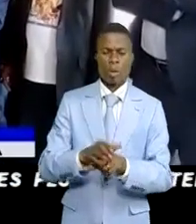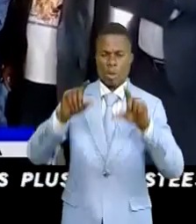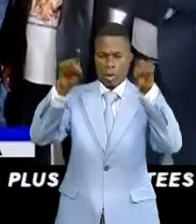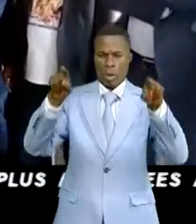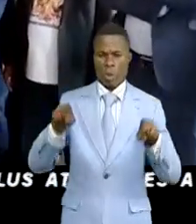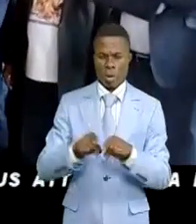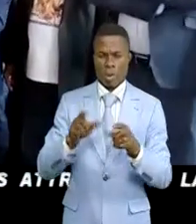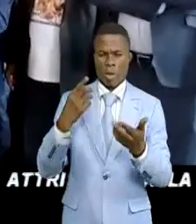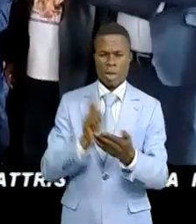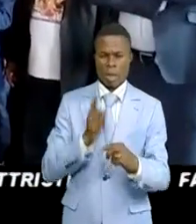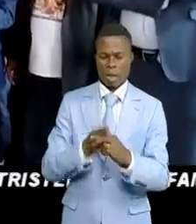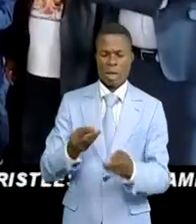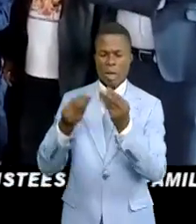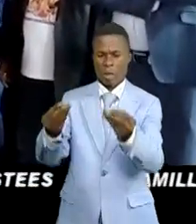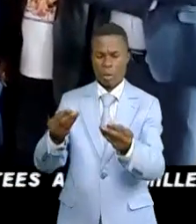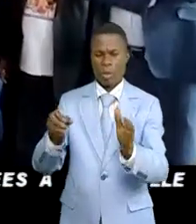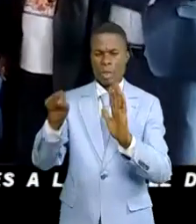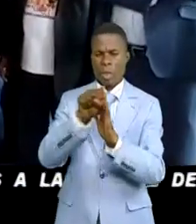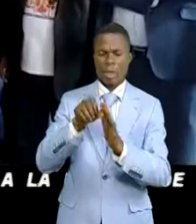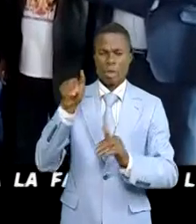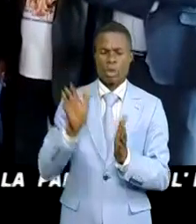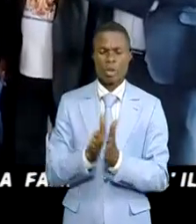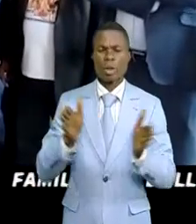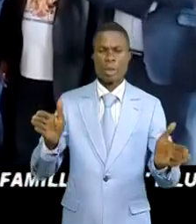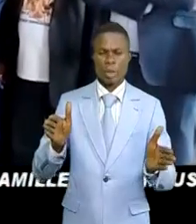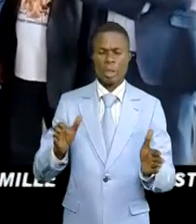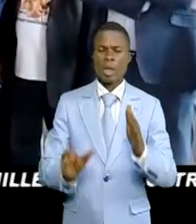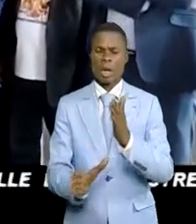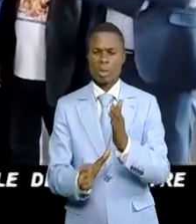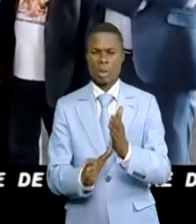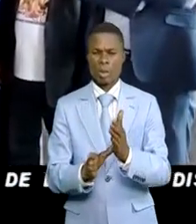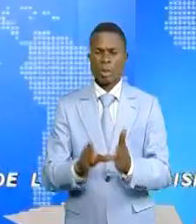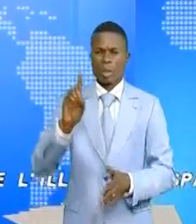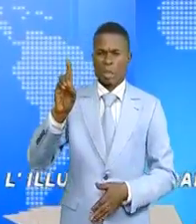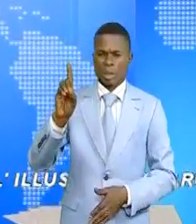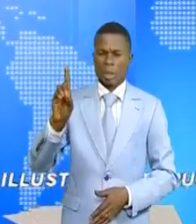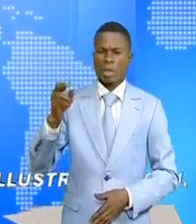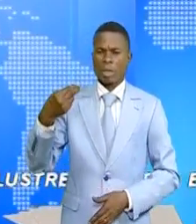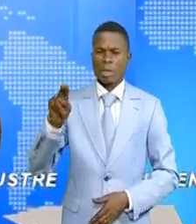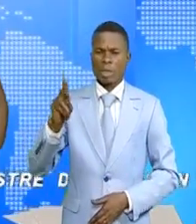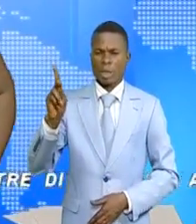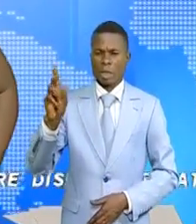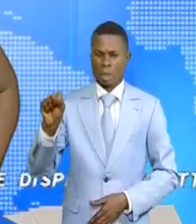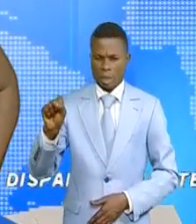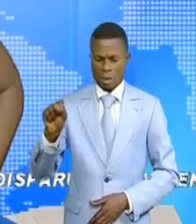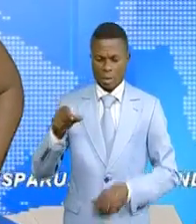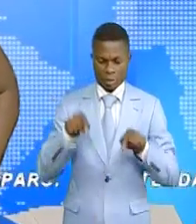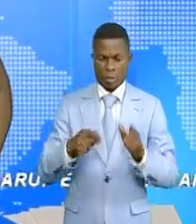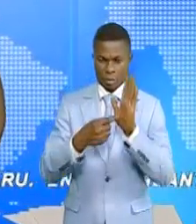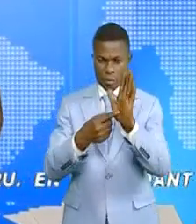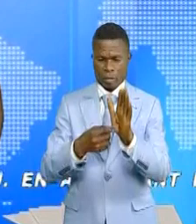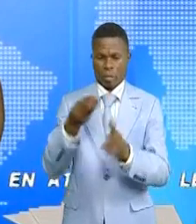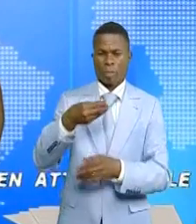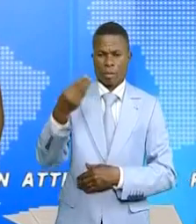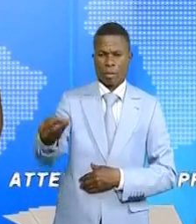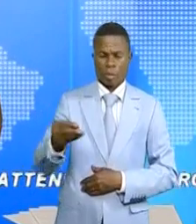été remis à titre symbolique au directeur général AI de la DGRCAS. Suivez à présent la remise